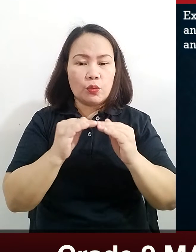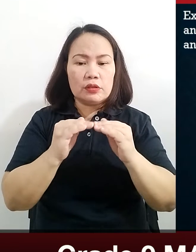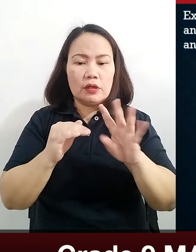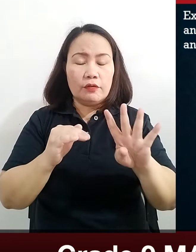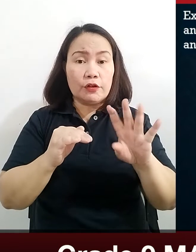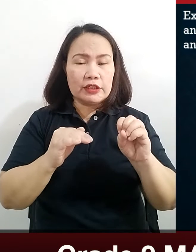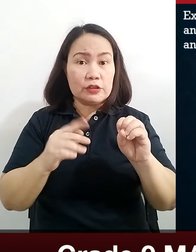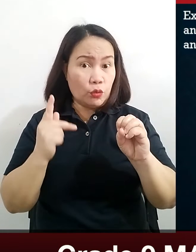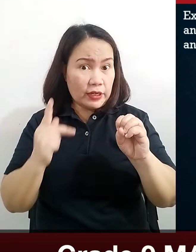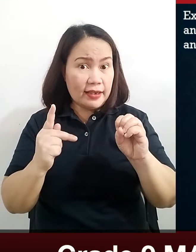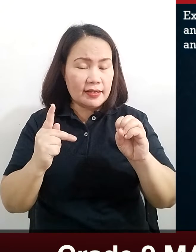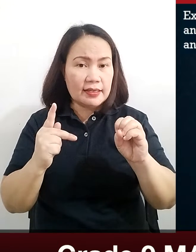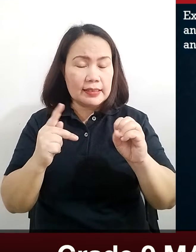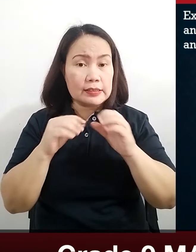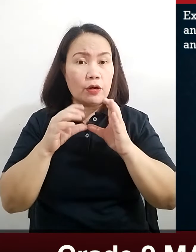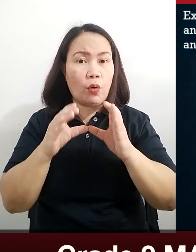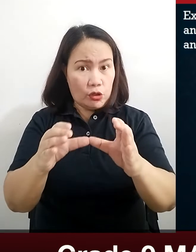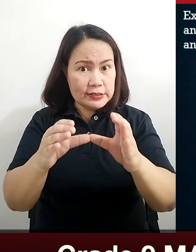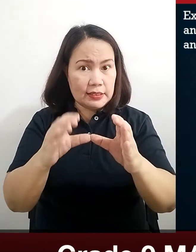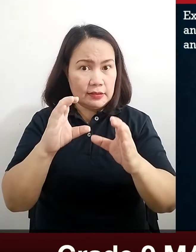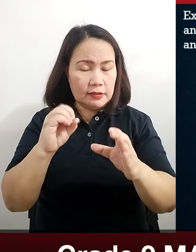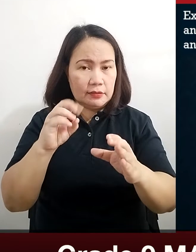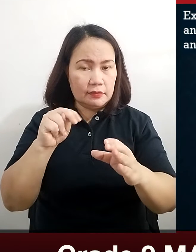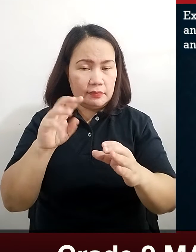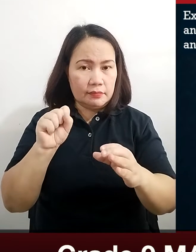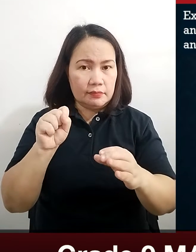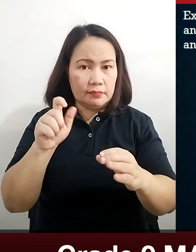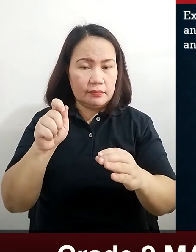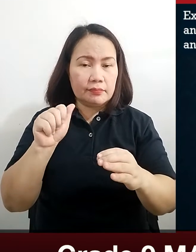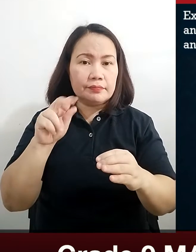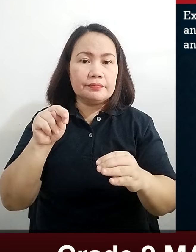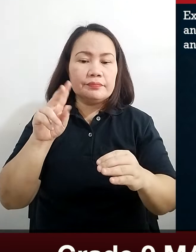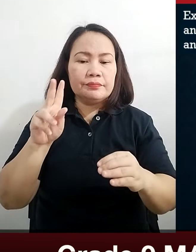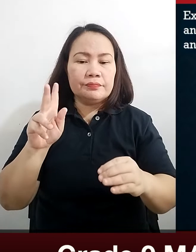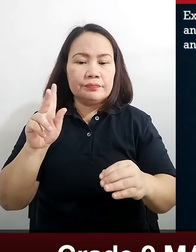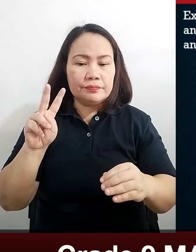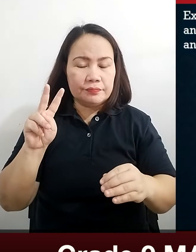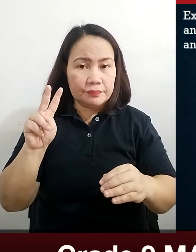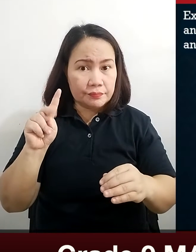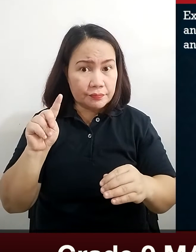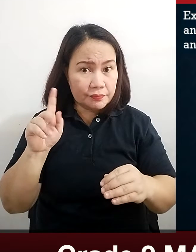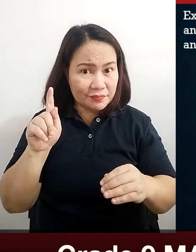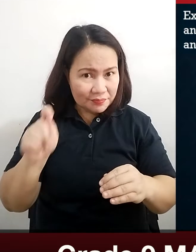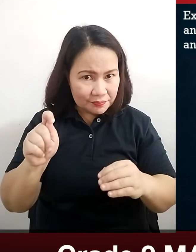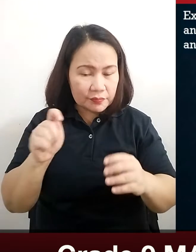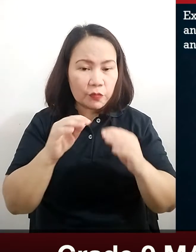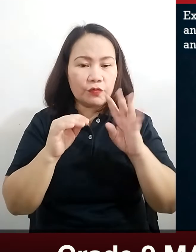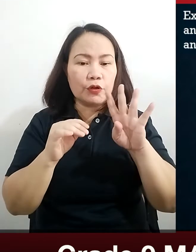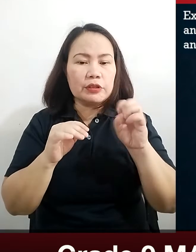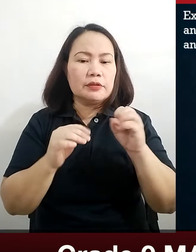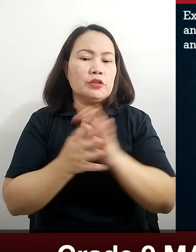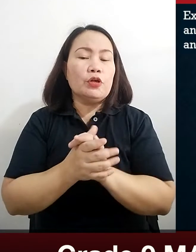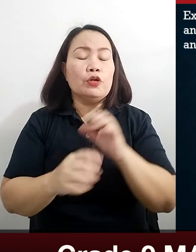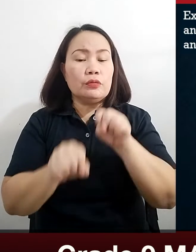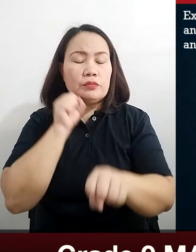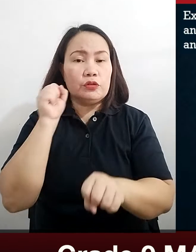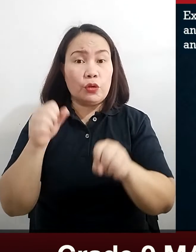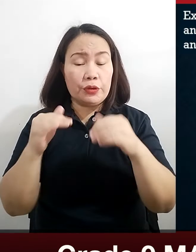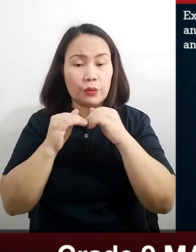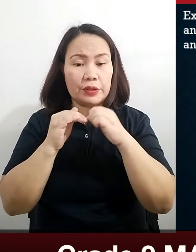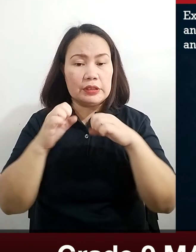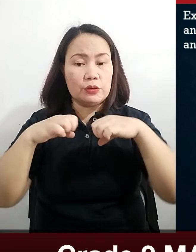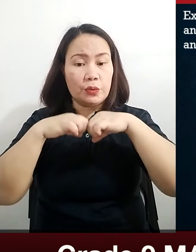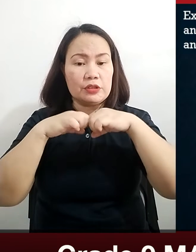ay 40. Therefore, yung equation natin, so babalik tayo dito. Ano yung equation natin? D is equal